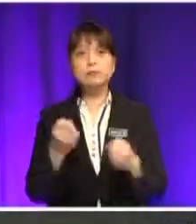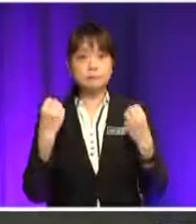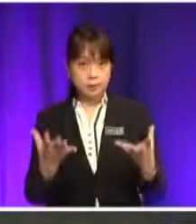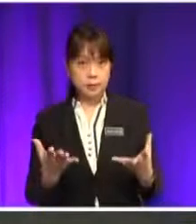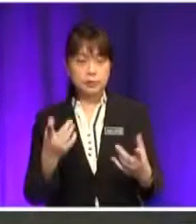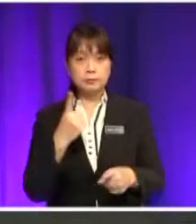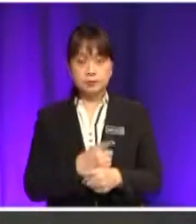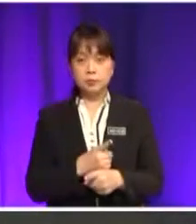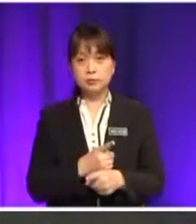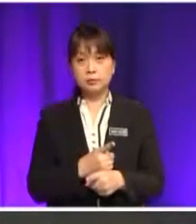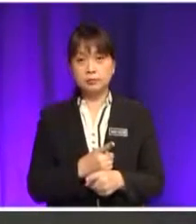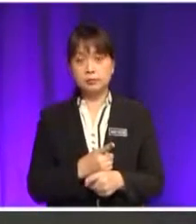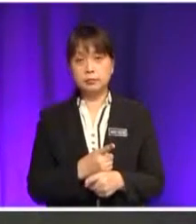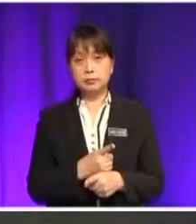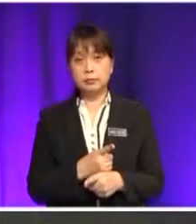tadi